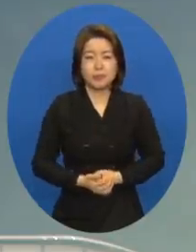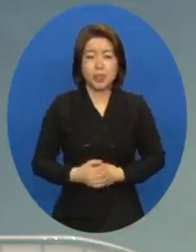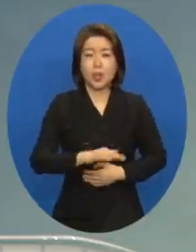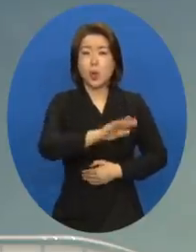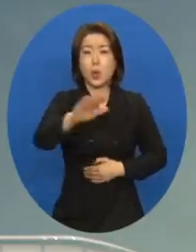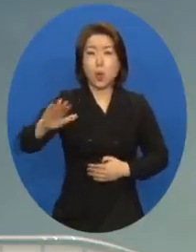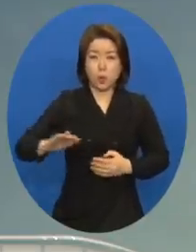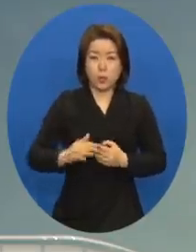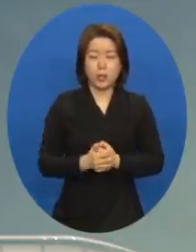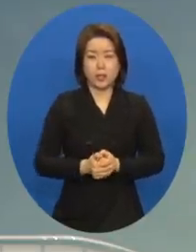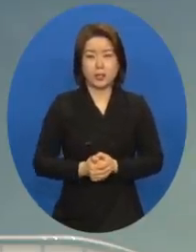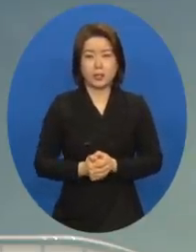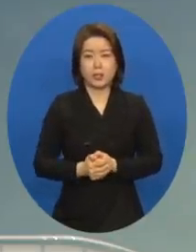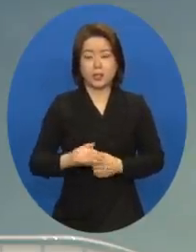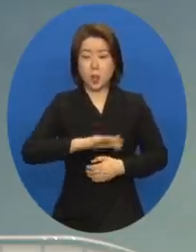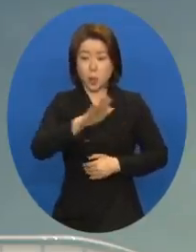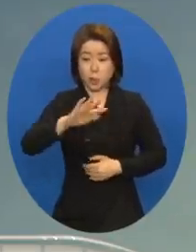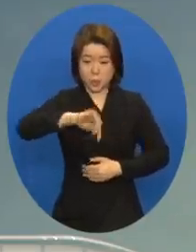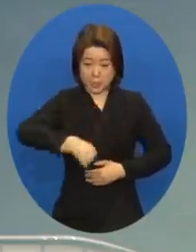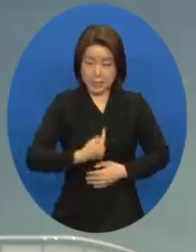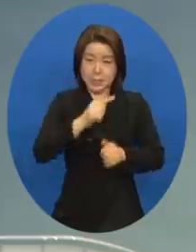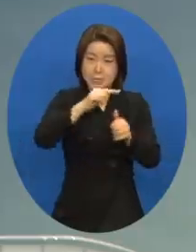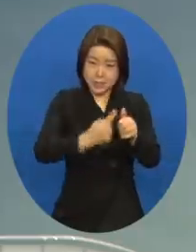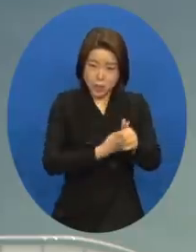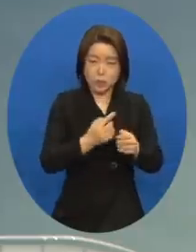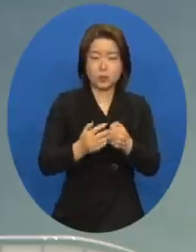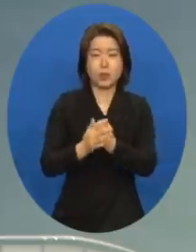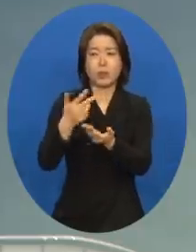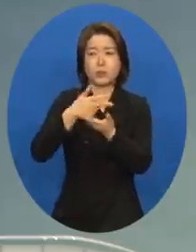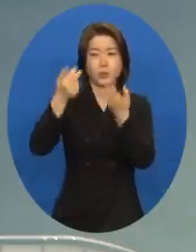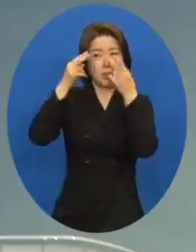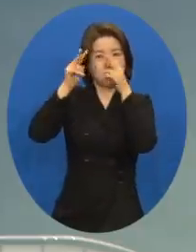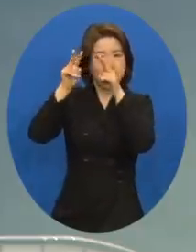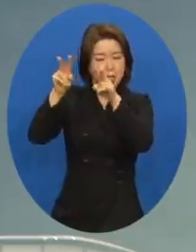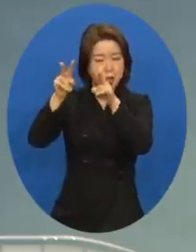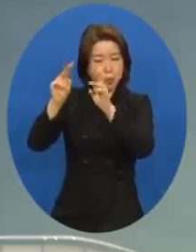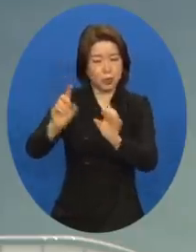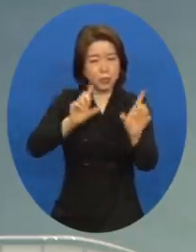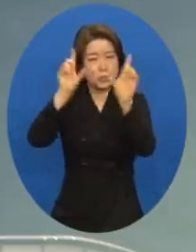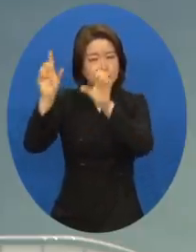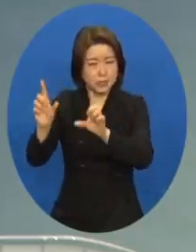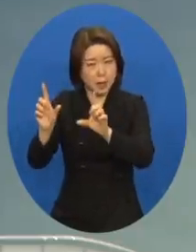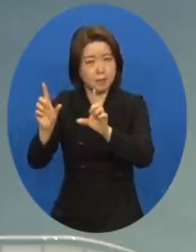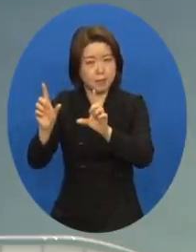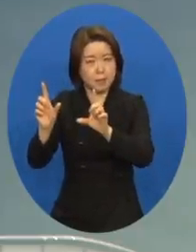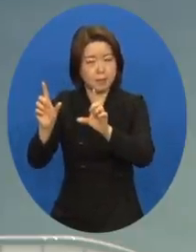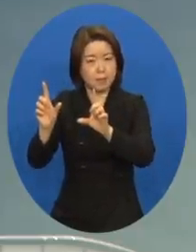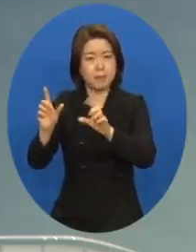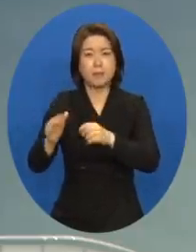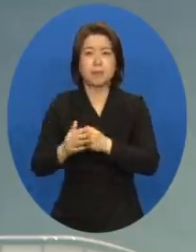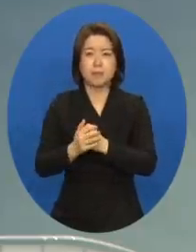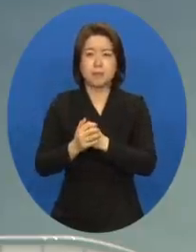우리는 우리 스스로 주님을 바라보고 사는 삶에